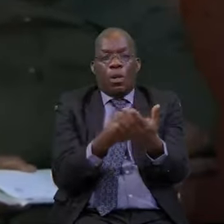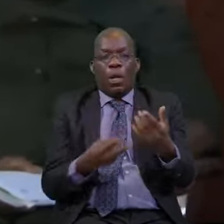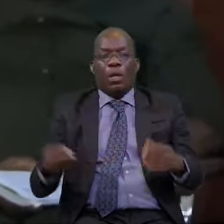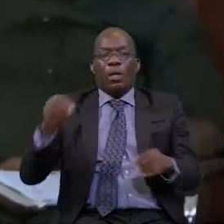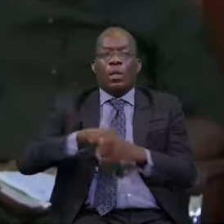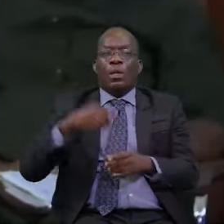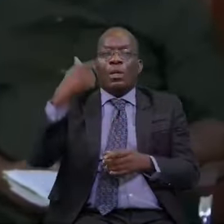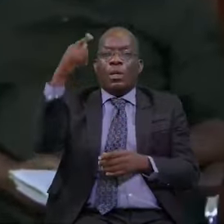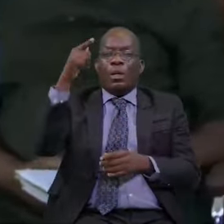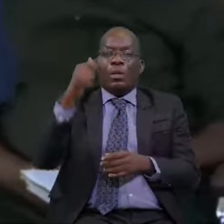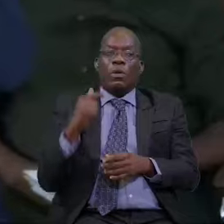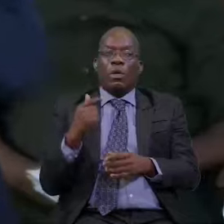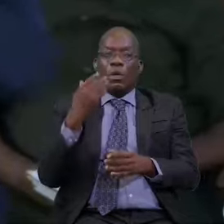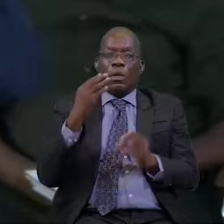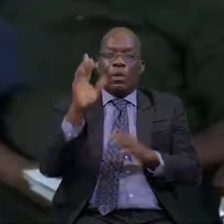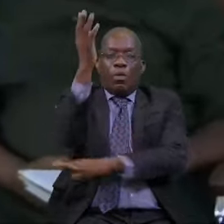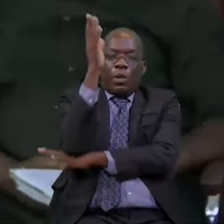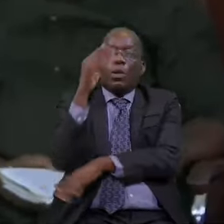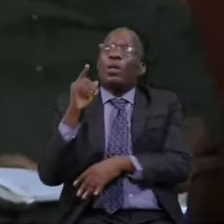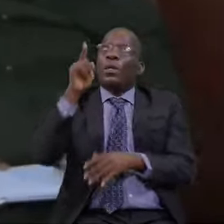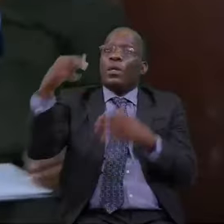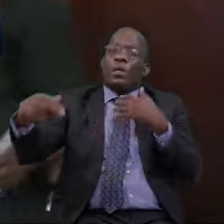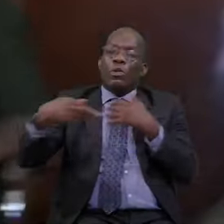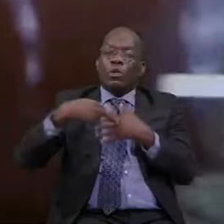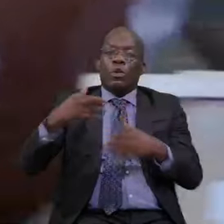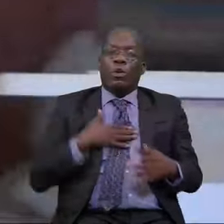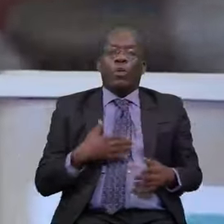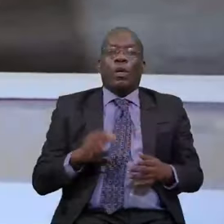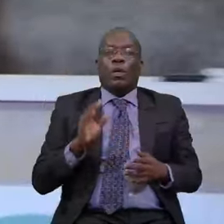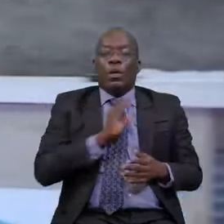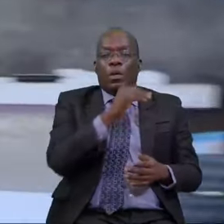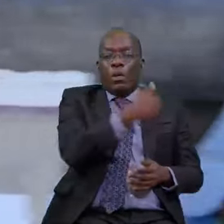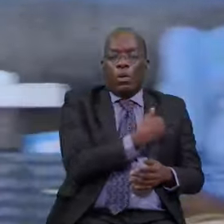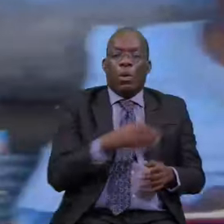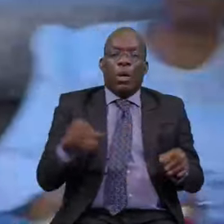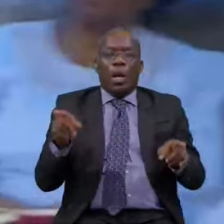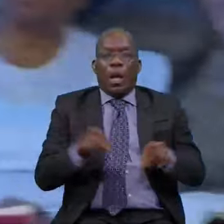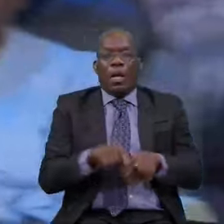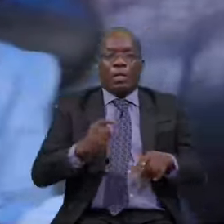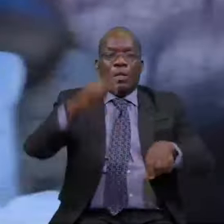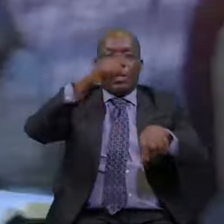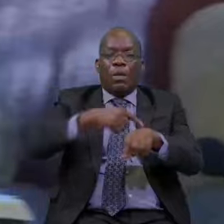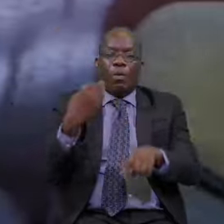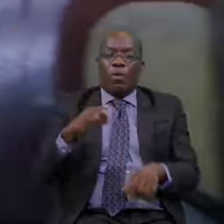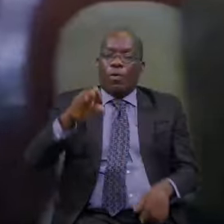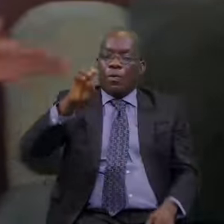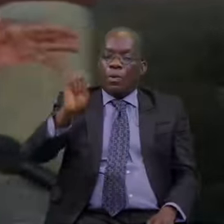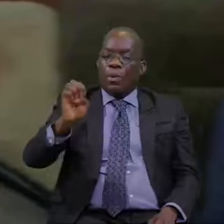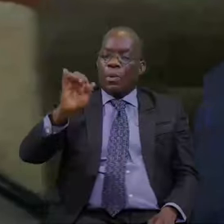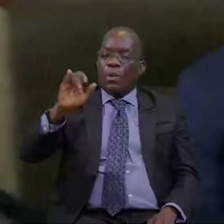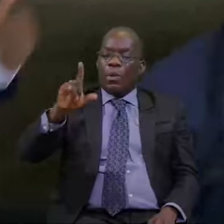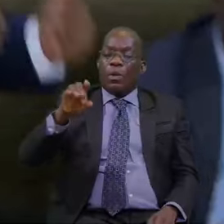pâturages. Il restaure mon âme. Il y a des fois comme Élie, vous êtes